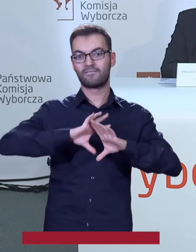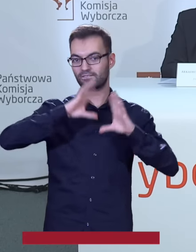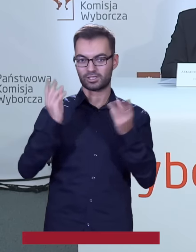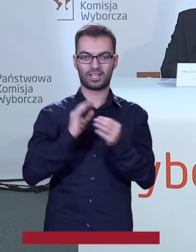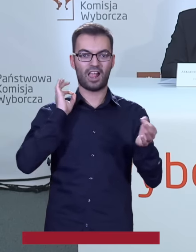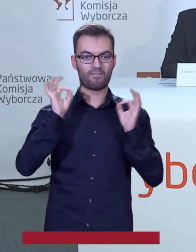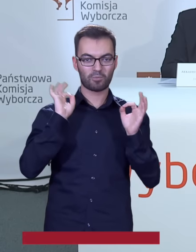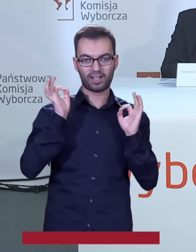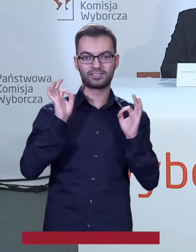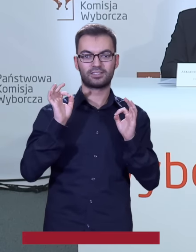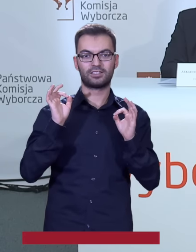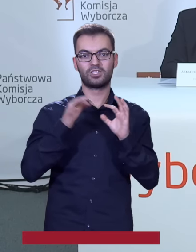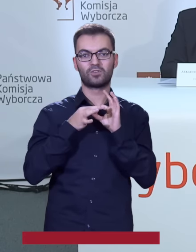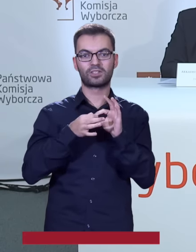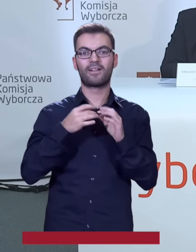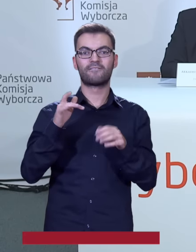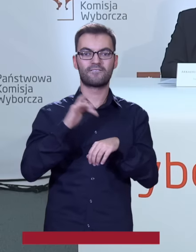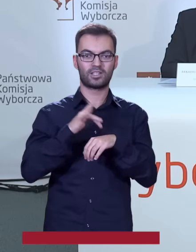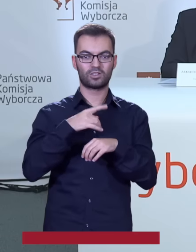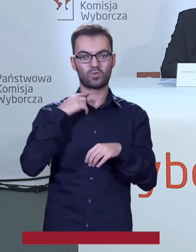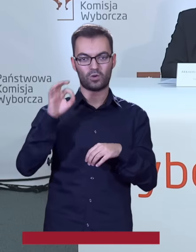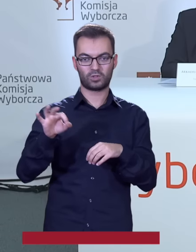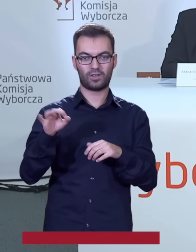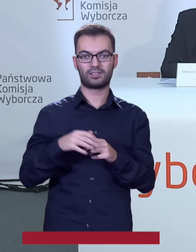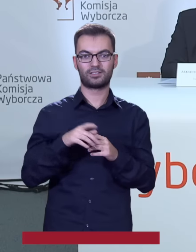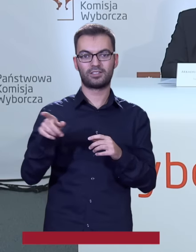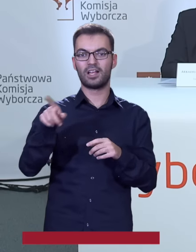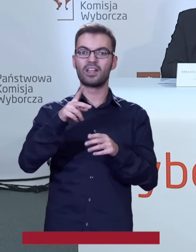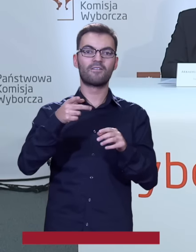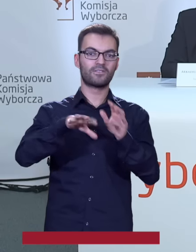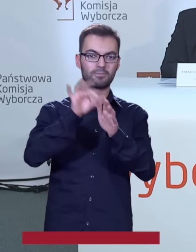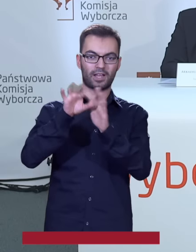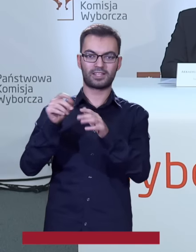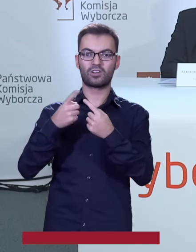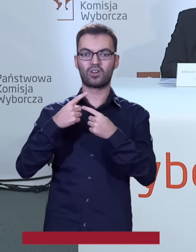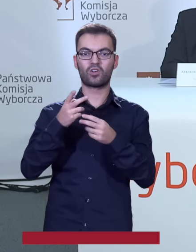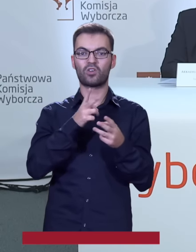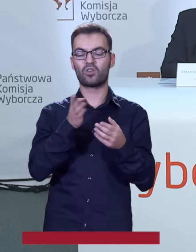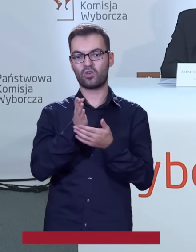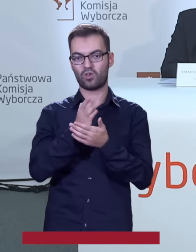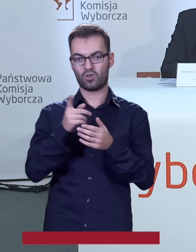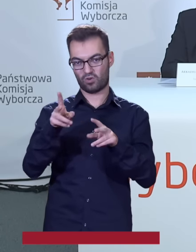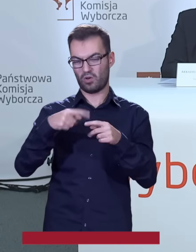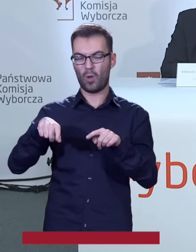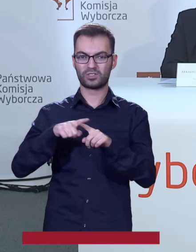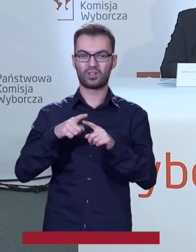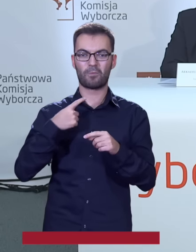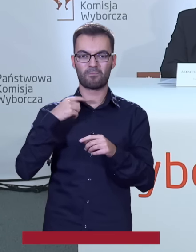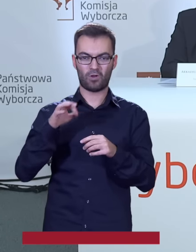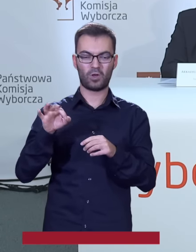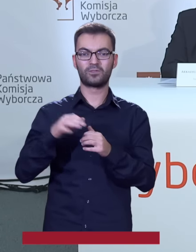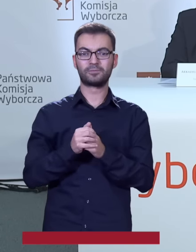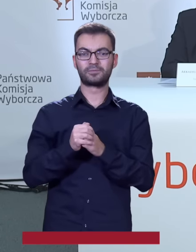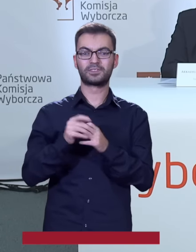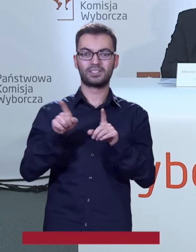dotyczące wyników głosowania w poszczególnych komisjach obwodowych każdy obywatel, każdy wyborca, również